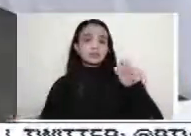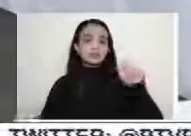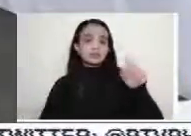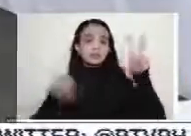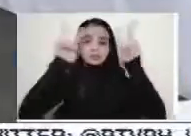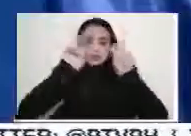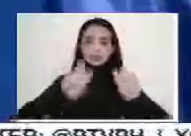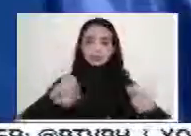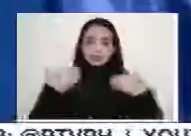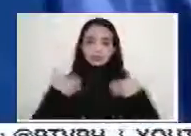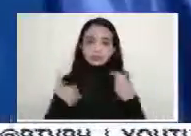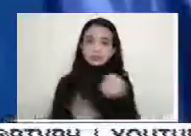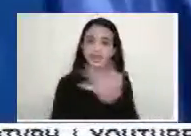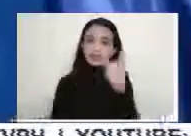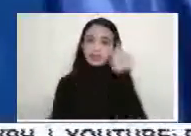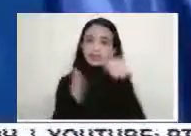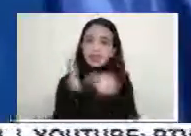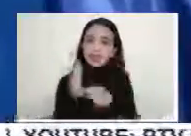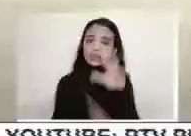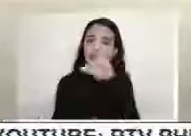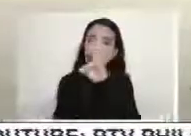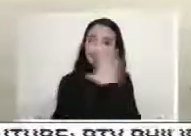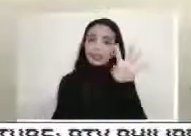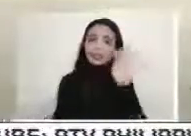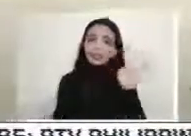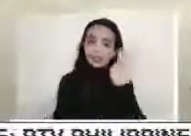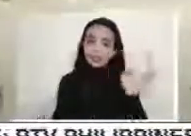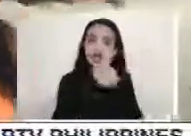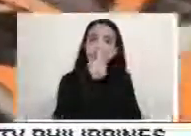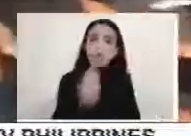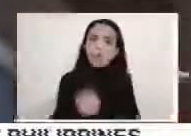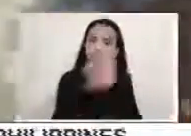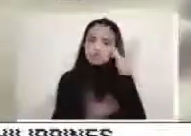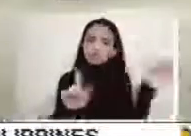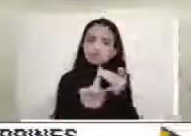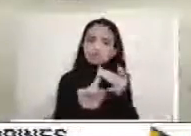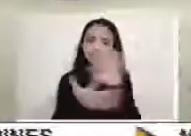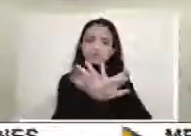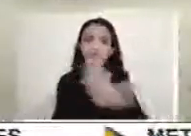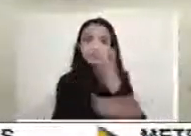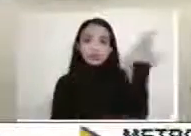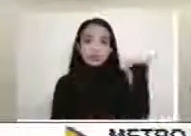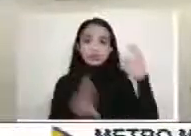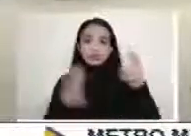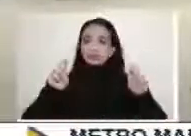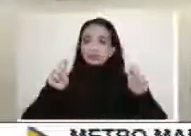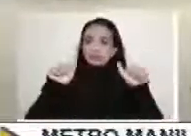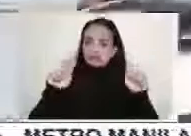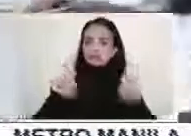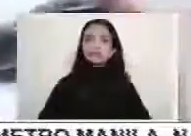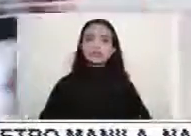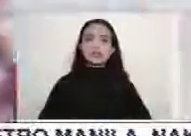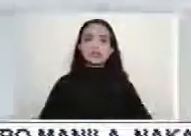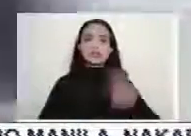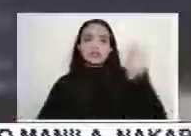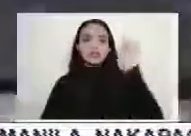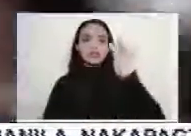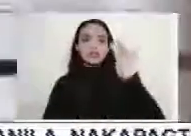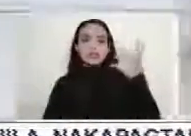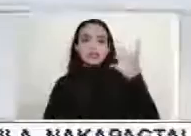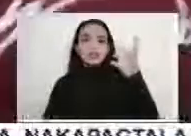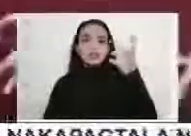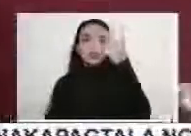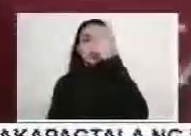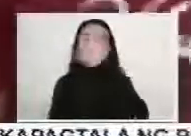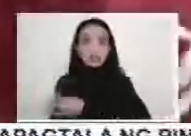Aprobado na ni Pangulong Rodrigo Duterte ang reclassification ng quarantine sa ilang lugar sa bansa mula August 1 to 15. Isa sa nabago